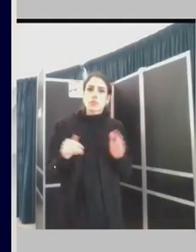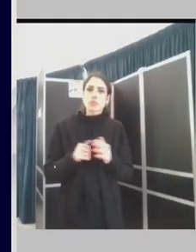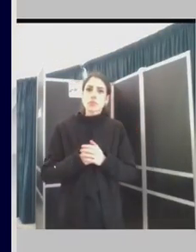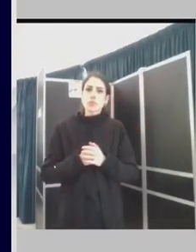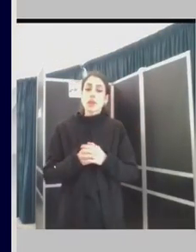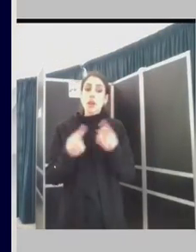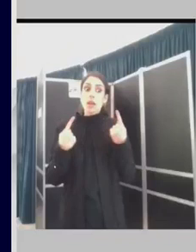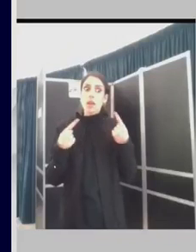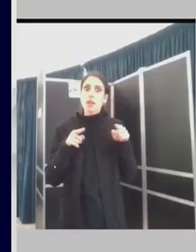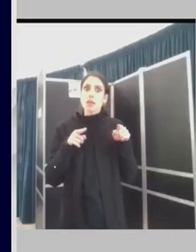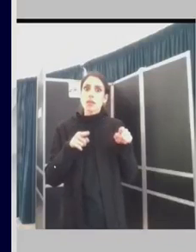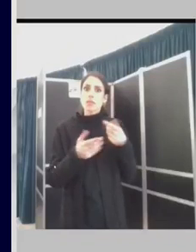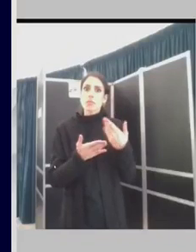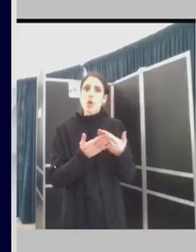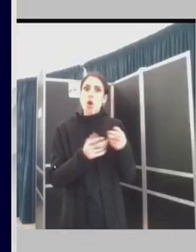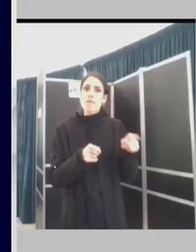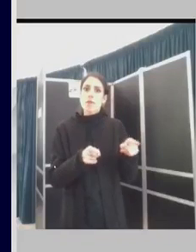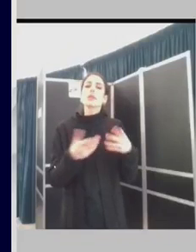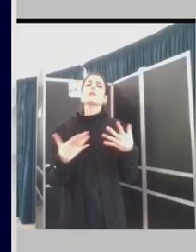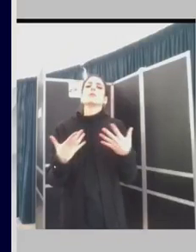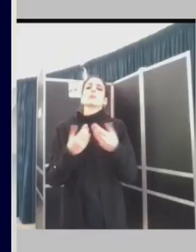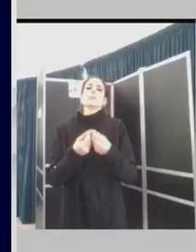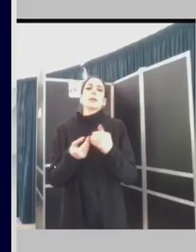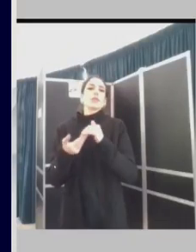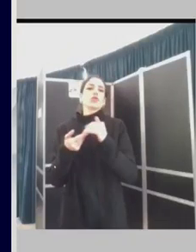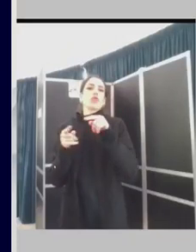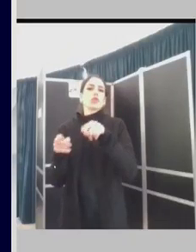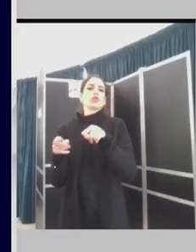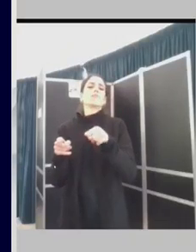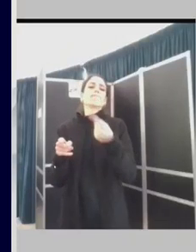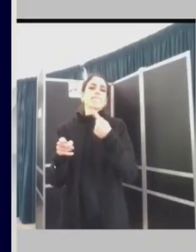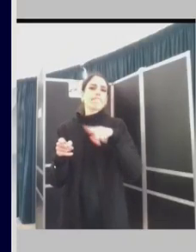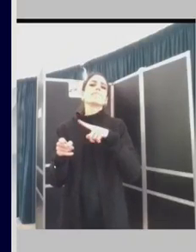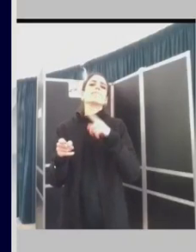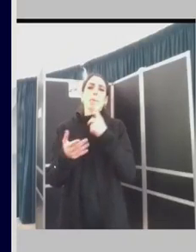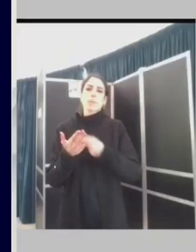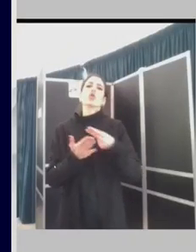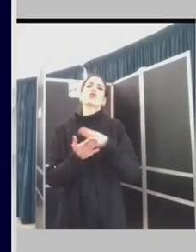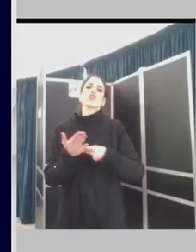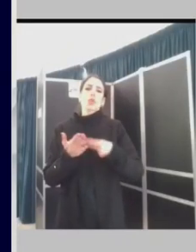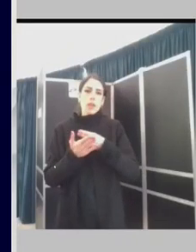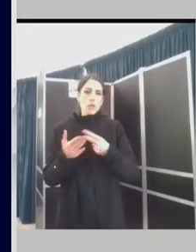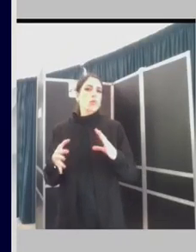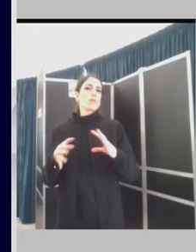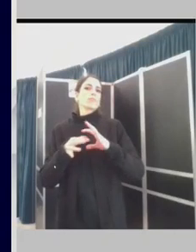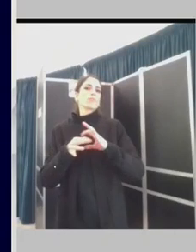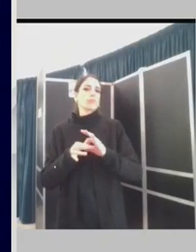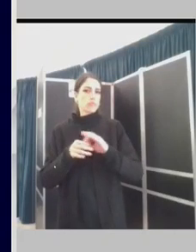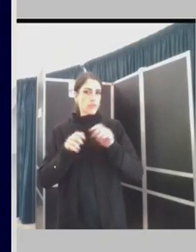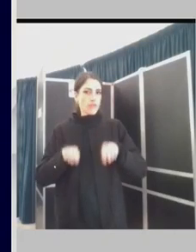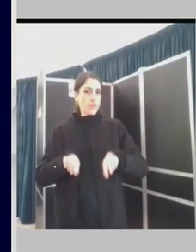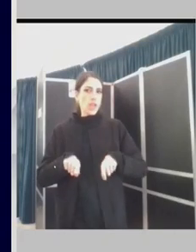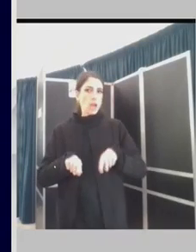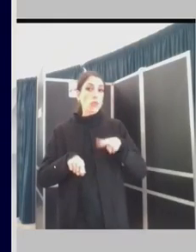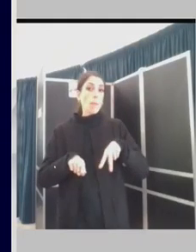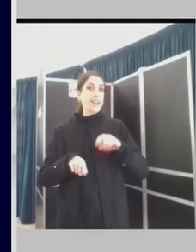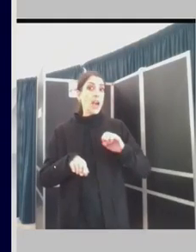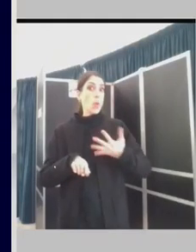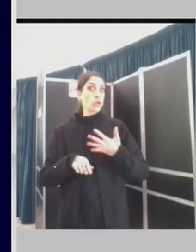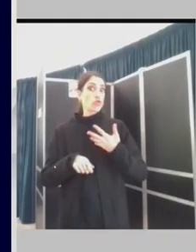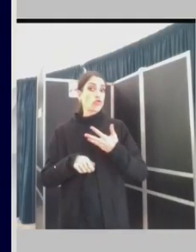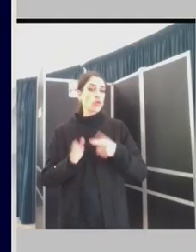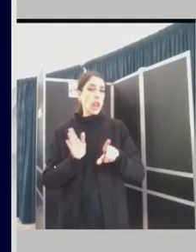attivato un progetto che si chiama Educazione al Soccorso, che dal 2015, da quando è stata introdotta la legge della buona